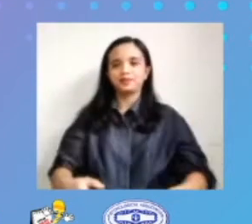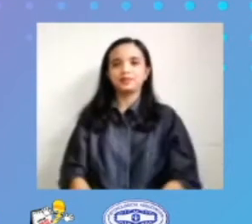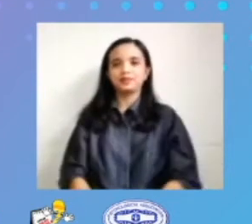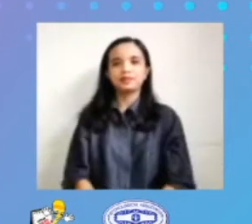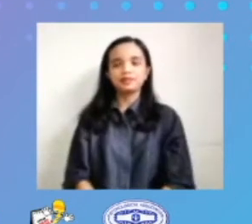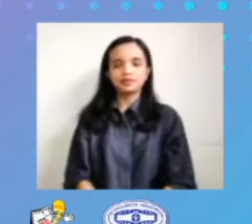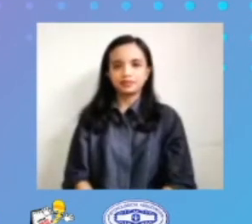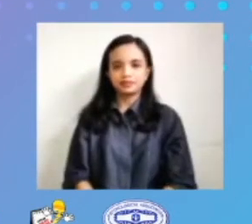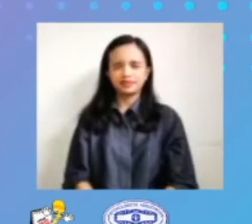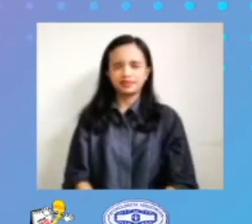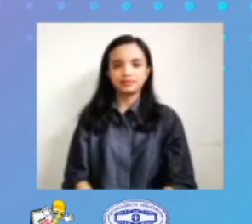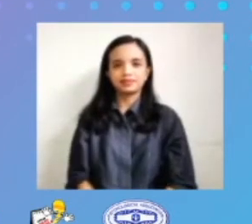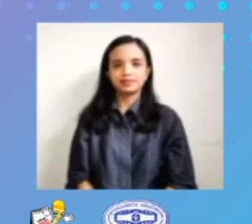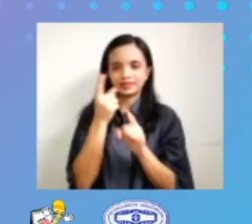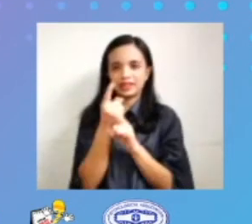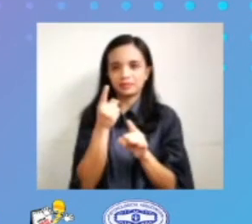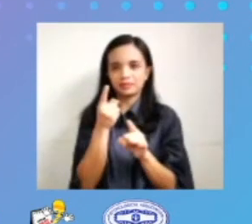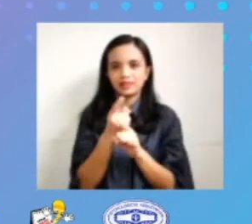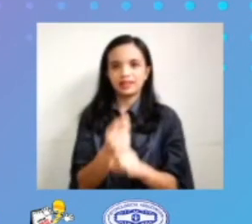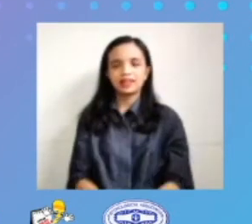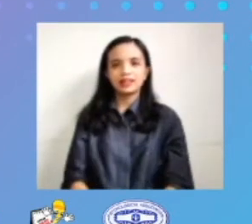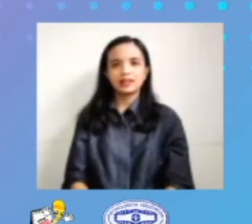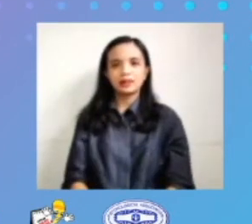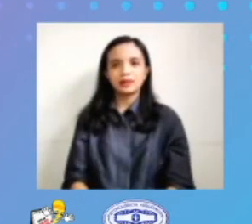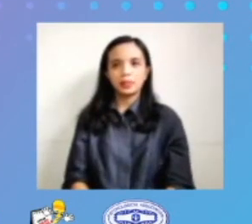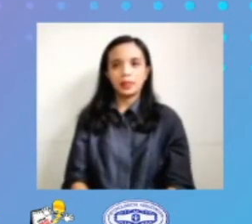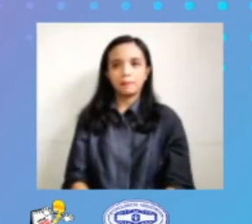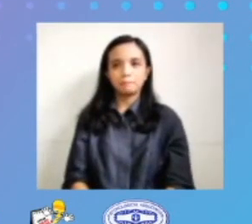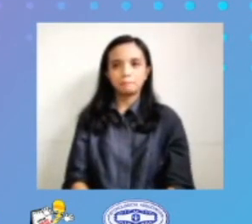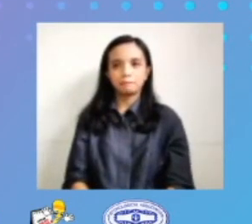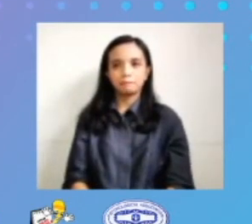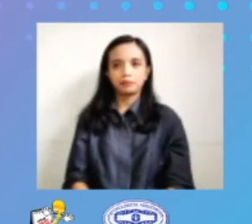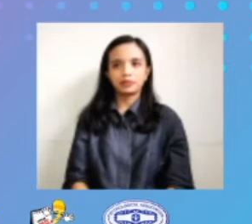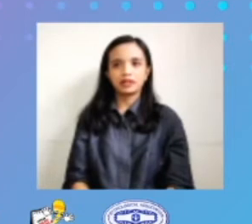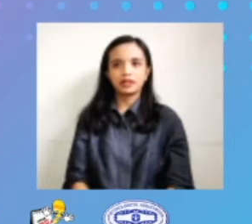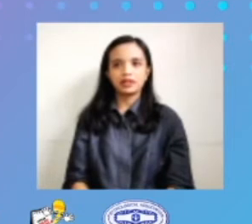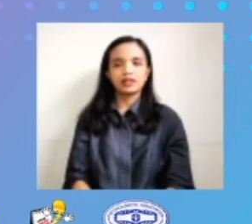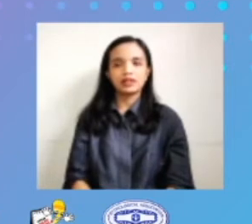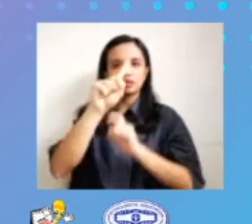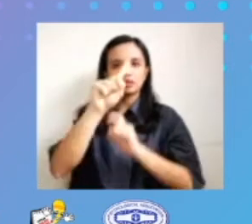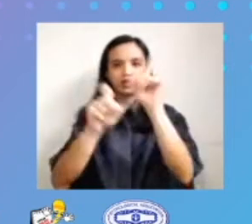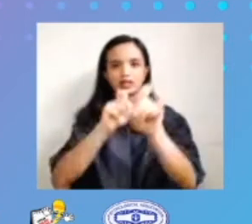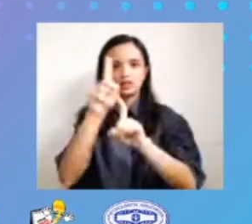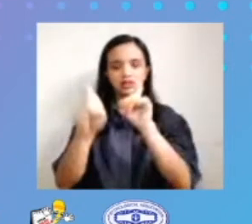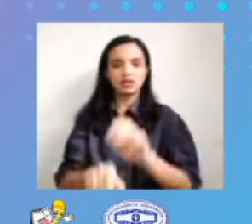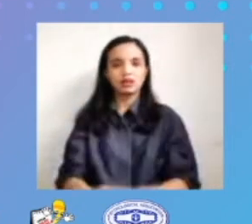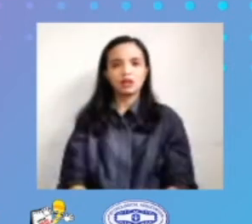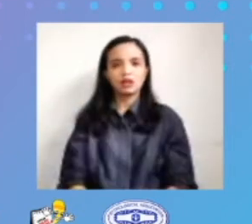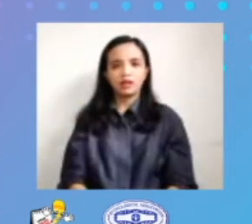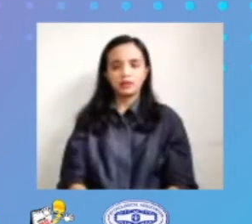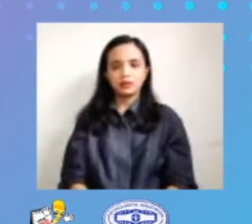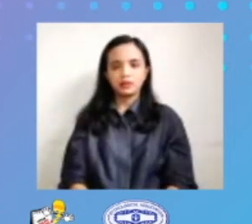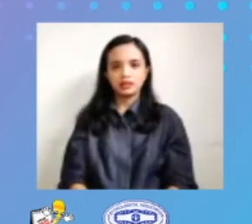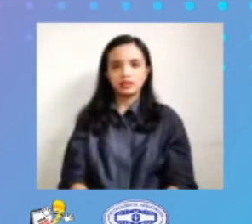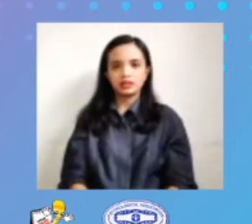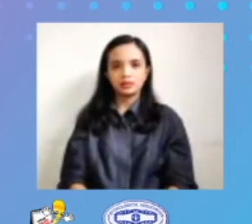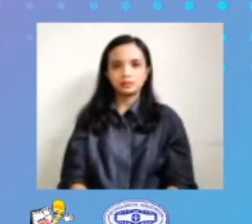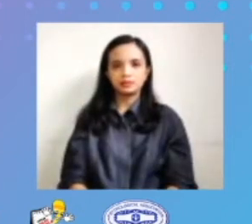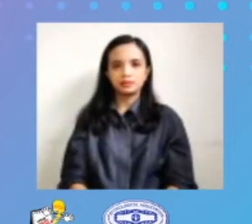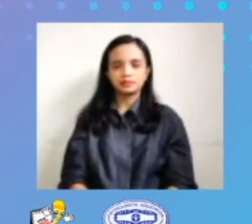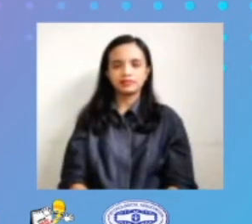ating 1.9 and counting na viewers, no? Mula po bahagi ng Pilipinas because